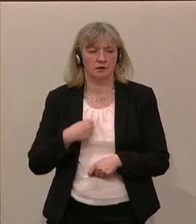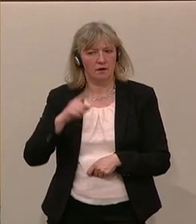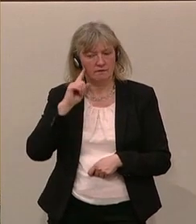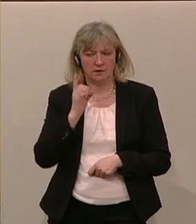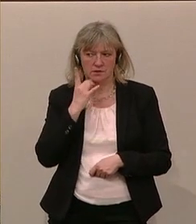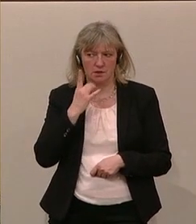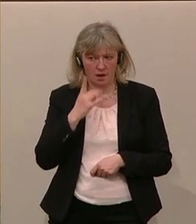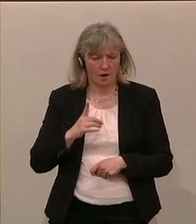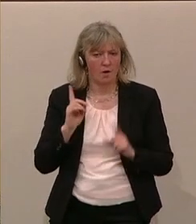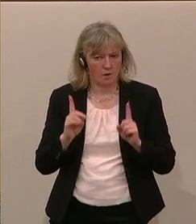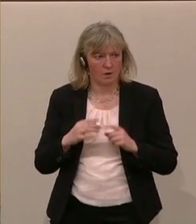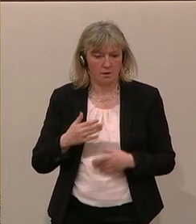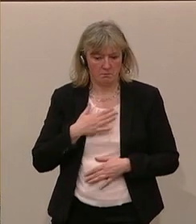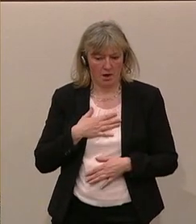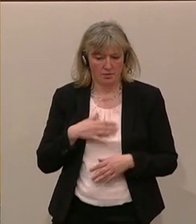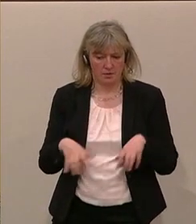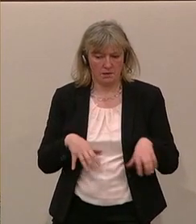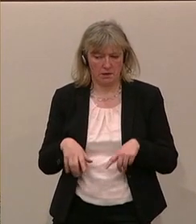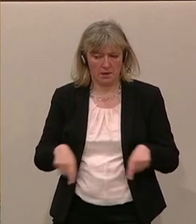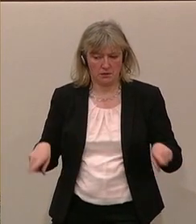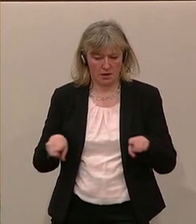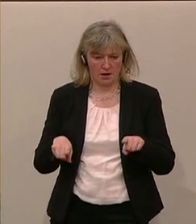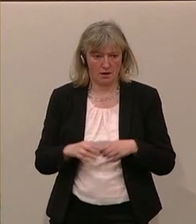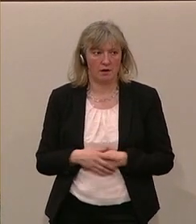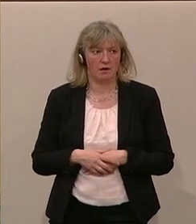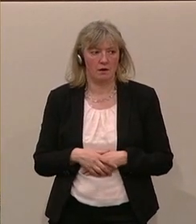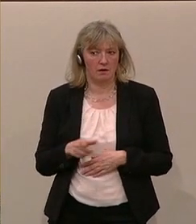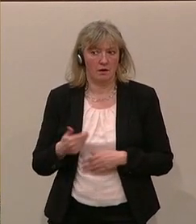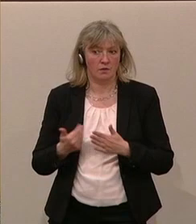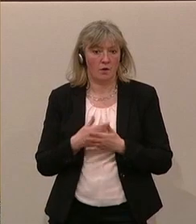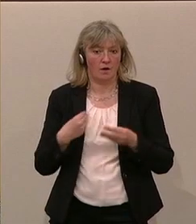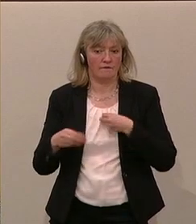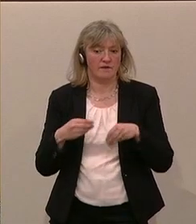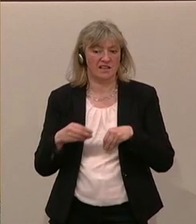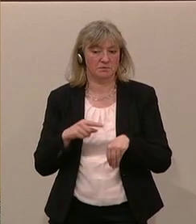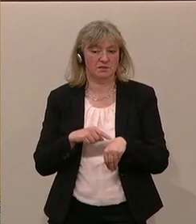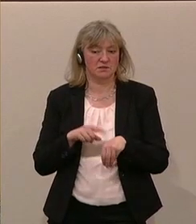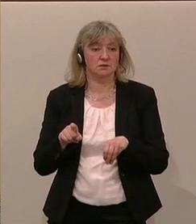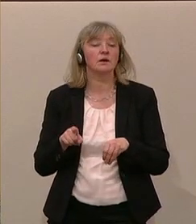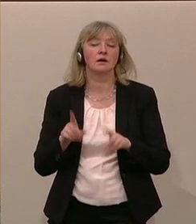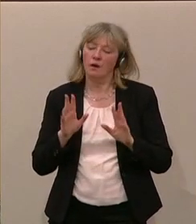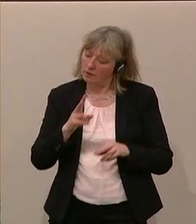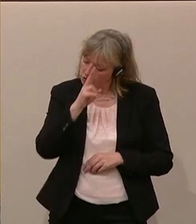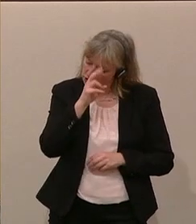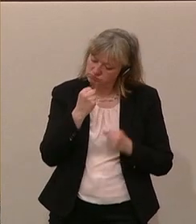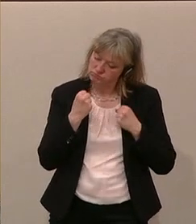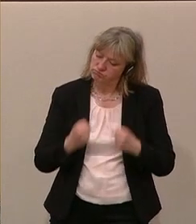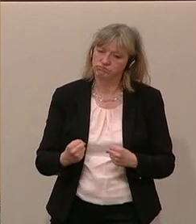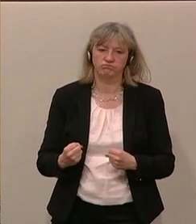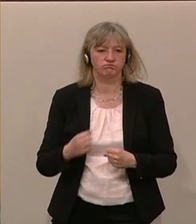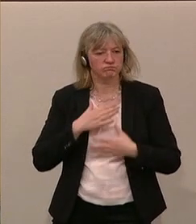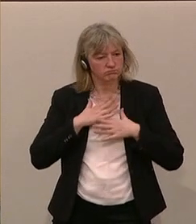ganz genau, dass meine Mitarbeiter diese neue Flexibilisierung ganz gewaltig schätzen.